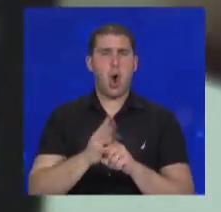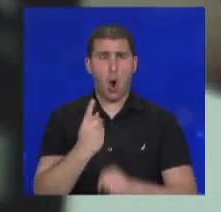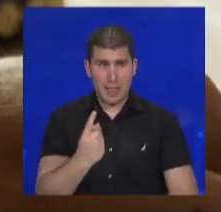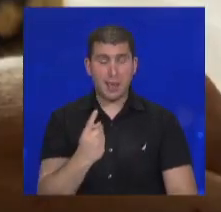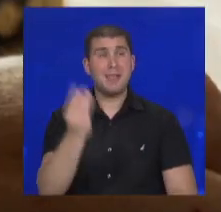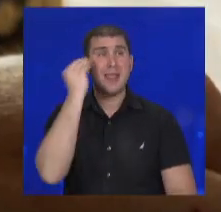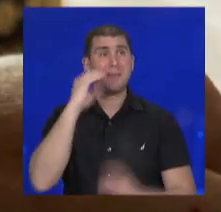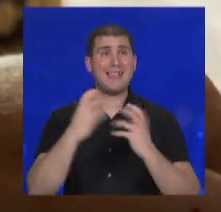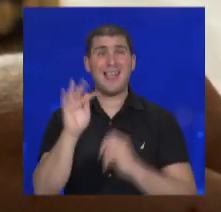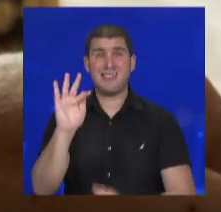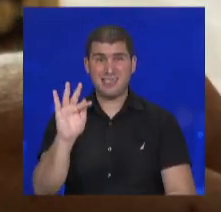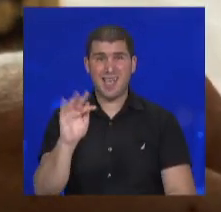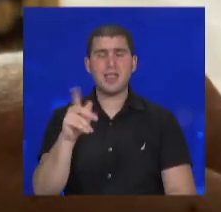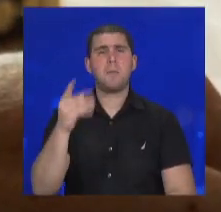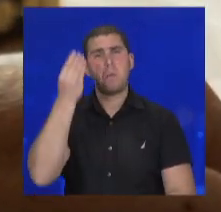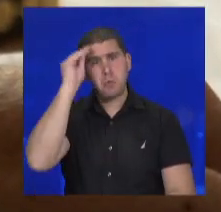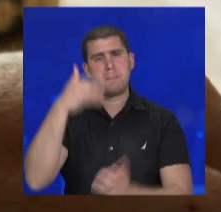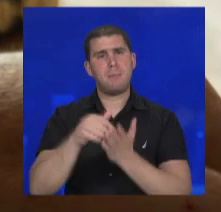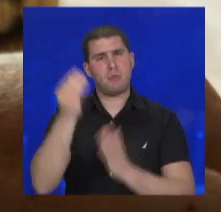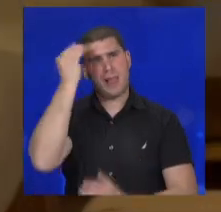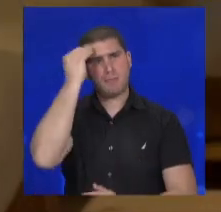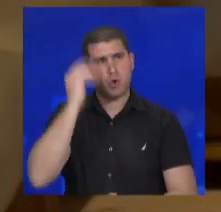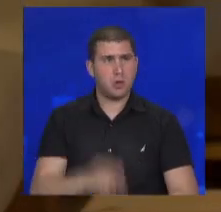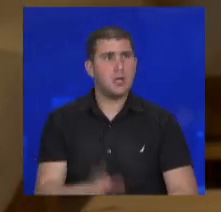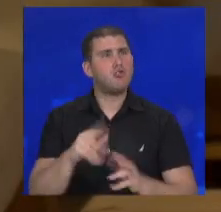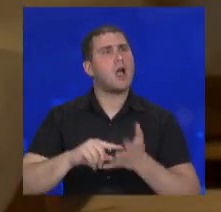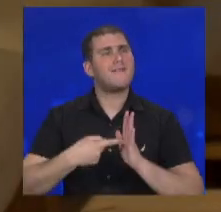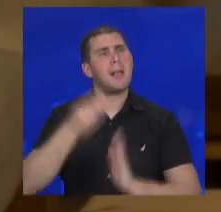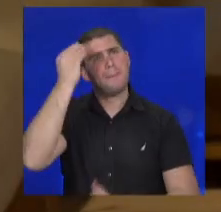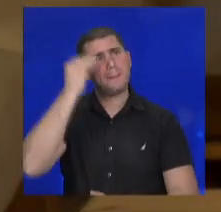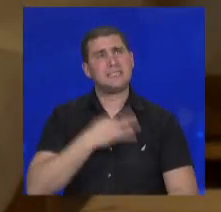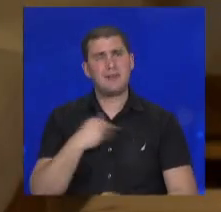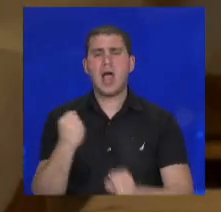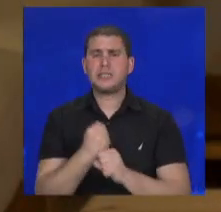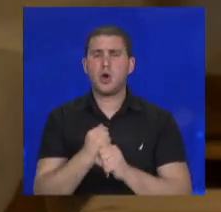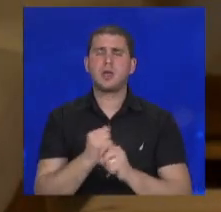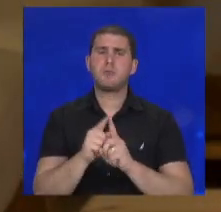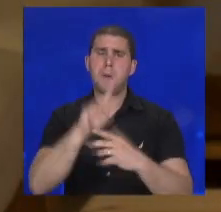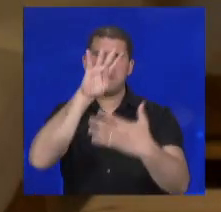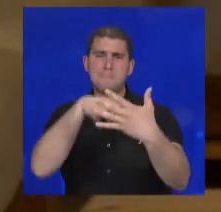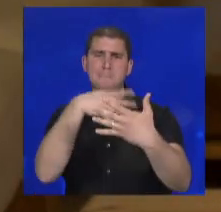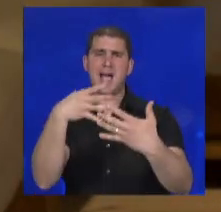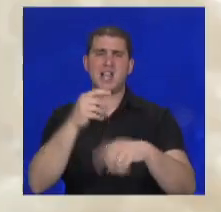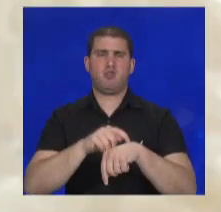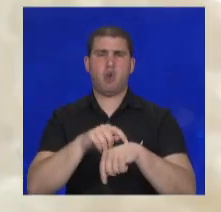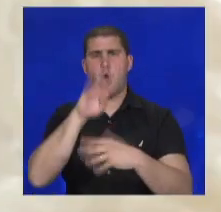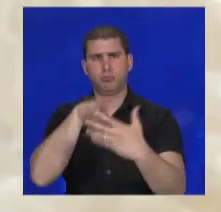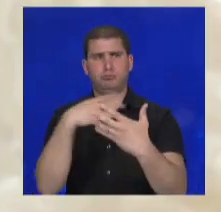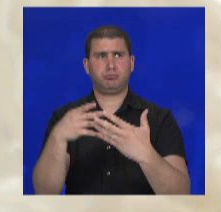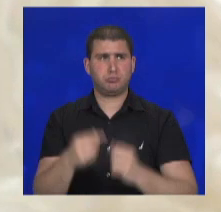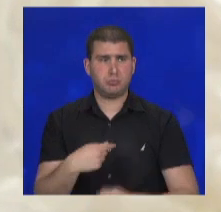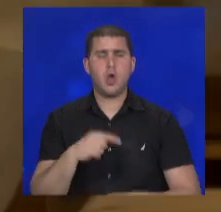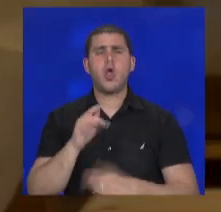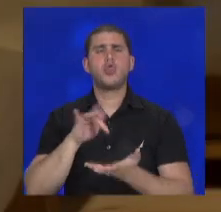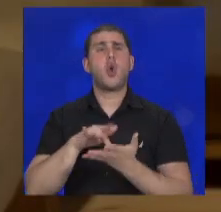תלמידי כיתה ט' בעמית מודיעין ממשיכים ללמוד. יש לנו כוונה בבית ספר, בבית הספר, לעשות מערכת שעות. נוכחות